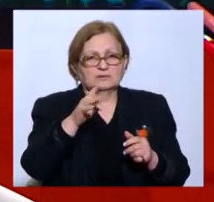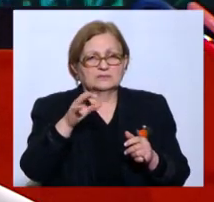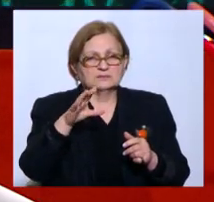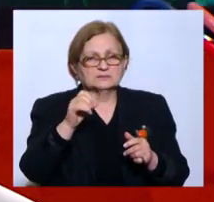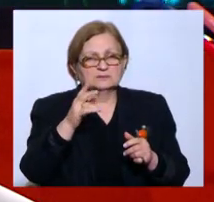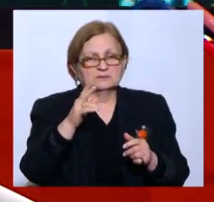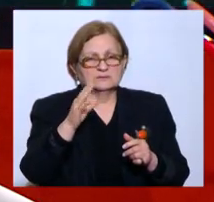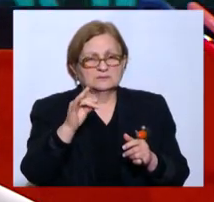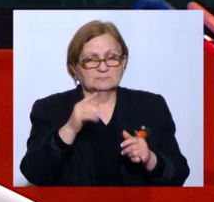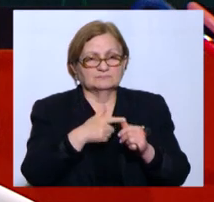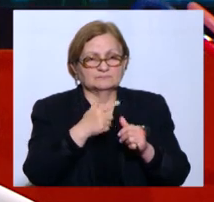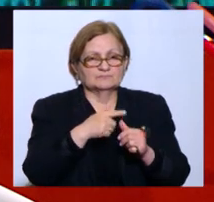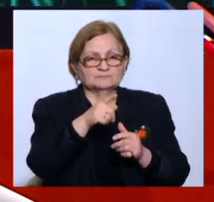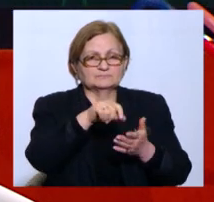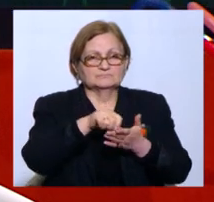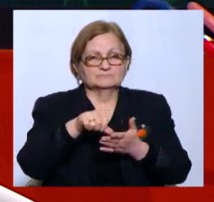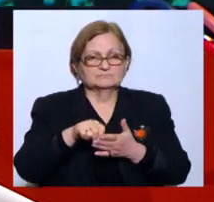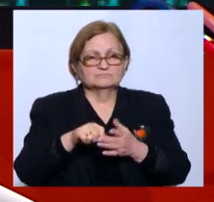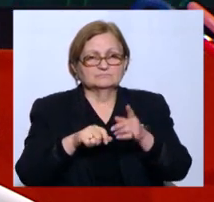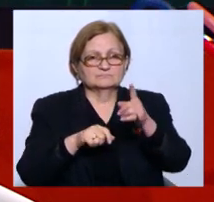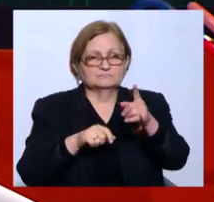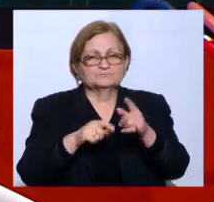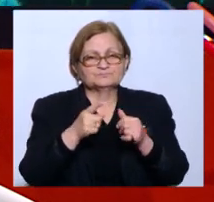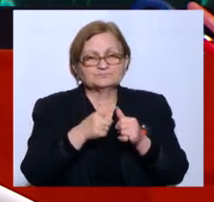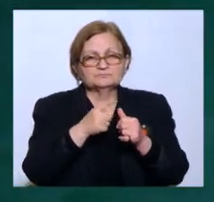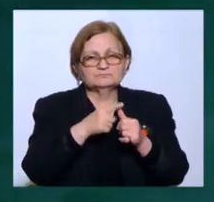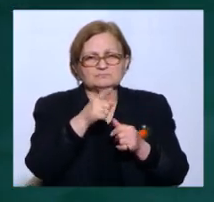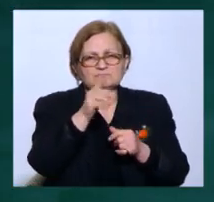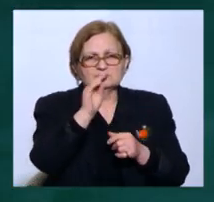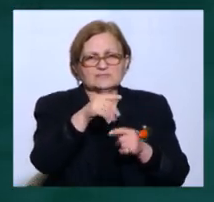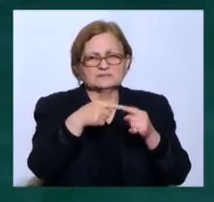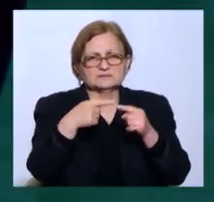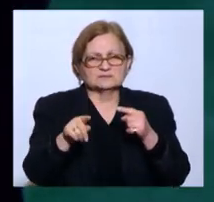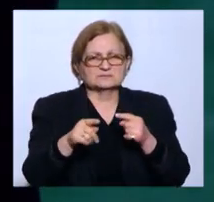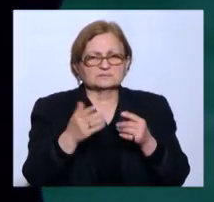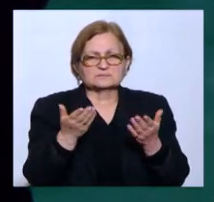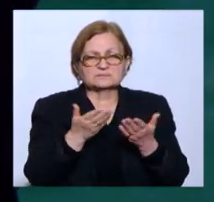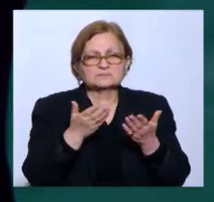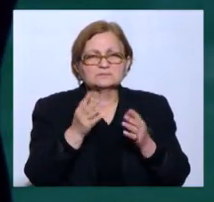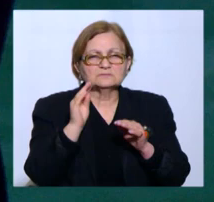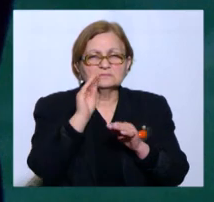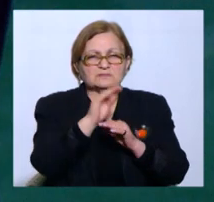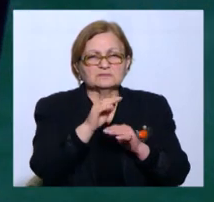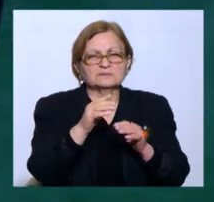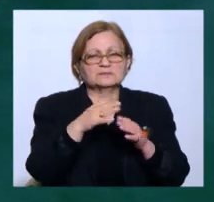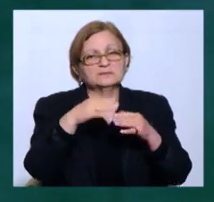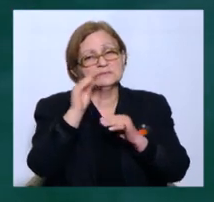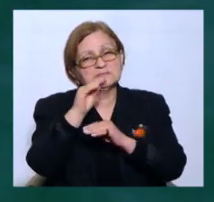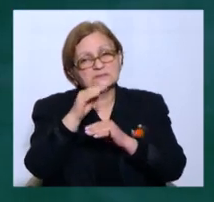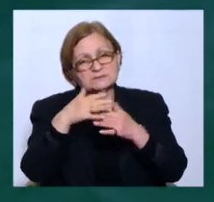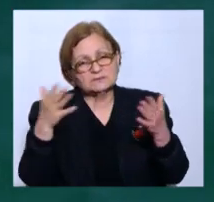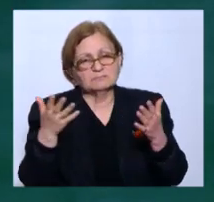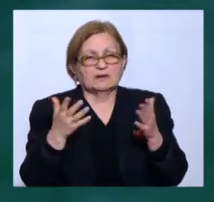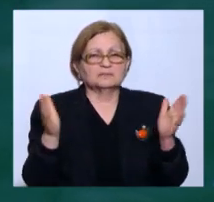არის არითმეტიკული პროგრესიის წევრები, ხოლო D-ს დავარქვით სხვაობა, რომელიც გვიჩვენებს, რამდენით იზრდება ან ცირდება ყოველი